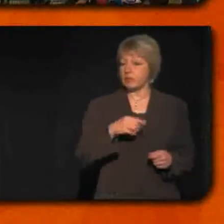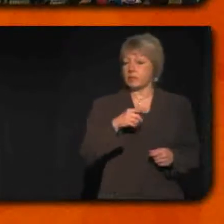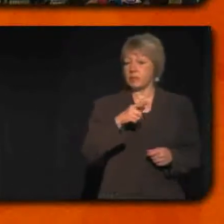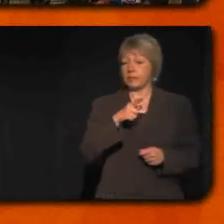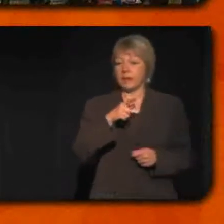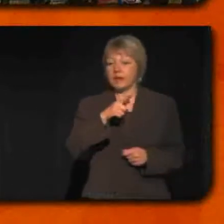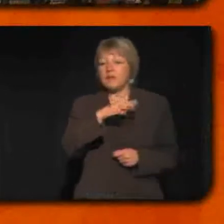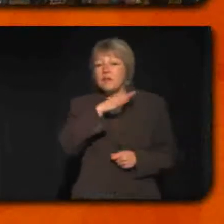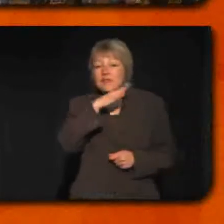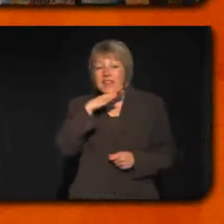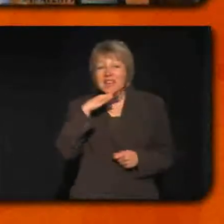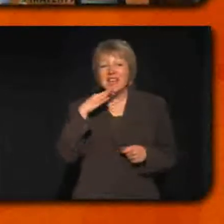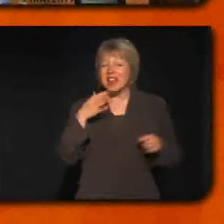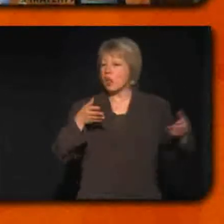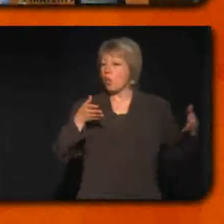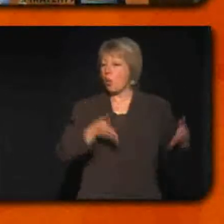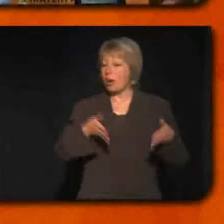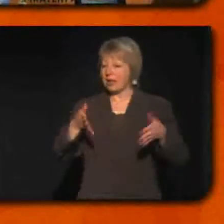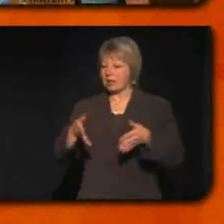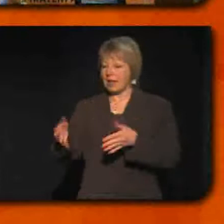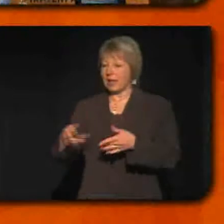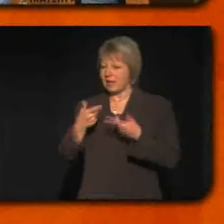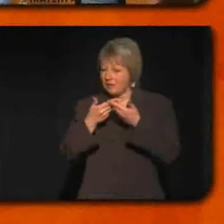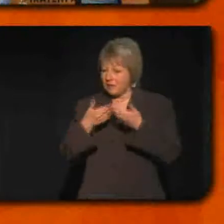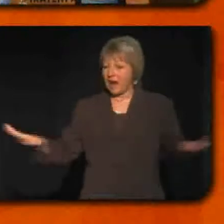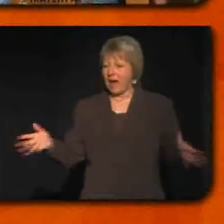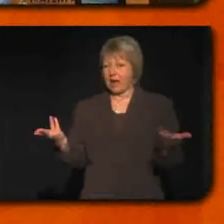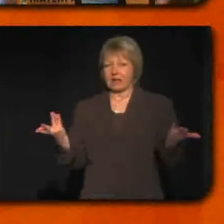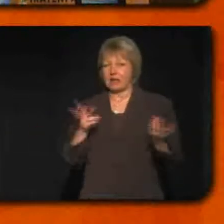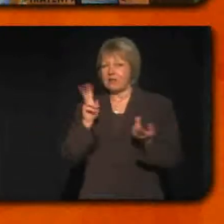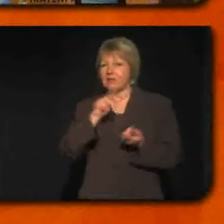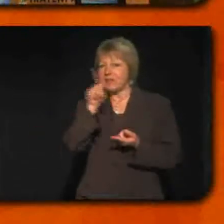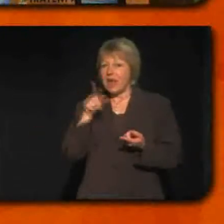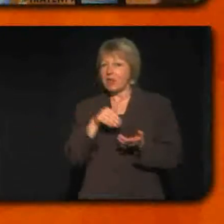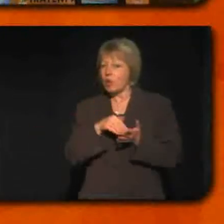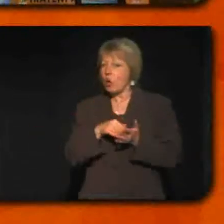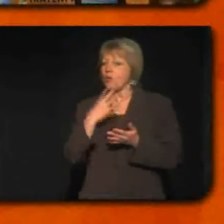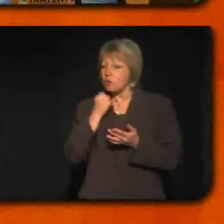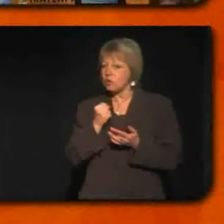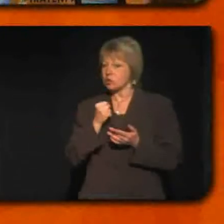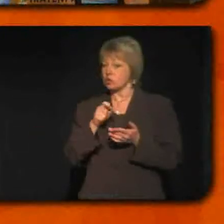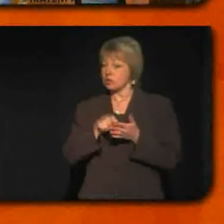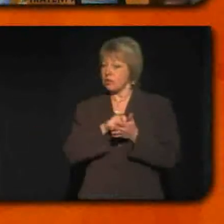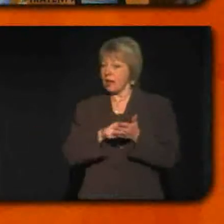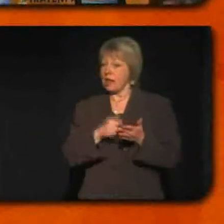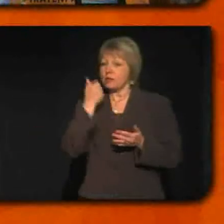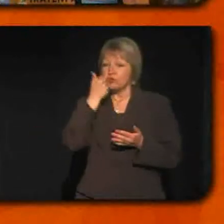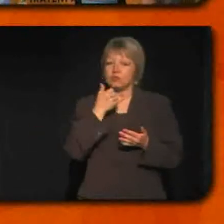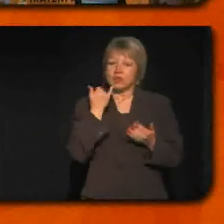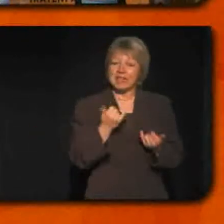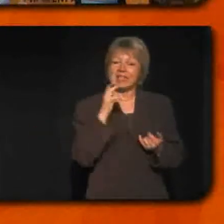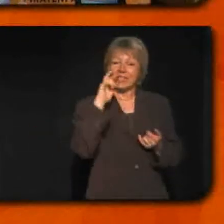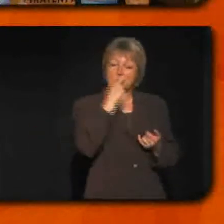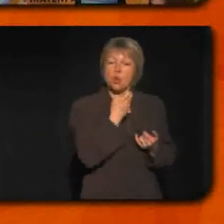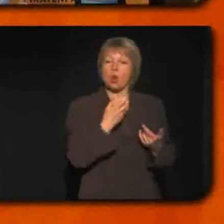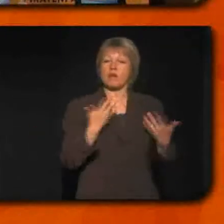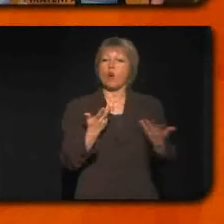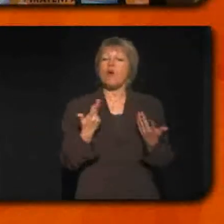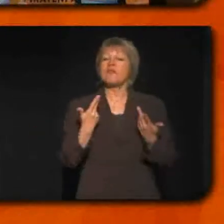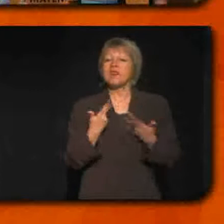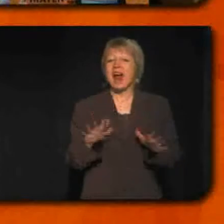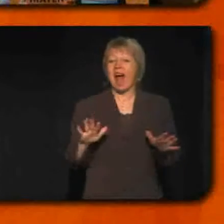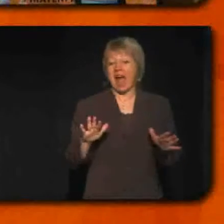das heißt wer noch wählen will such dich jetzt möglichst schnell eine freie Urne